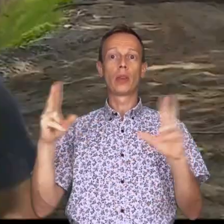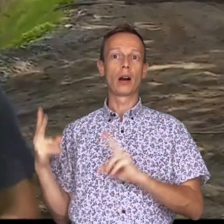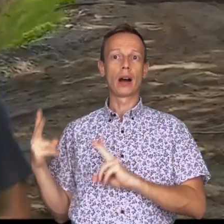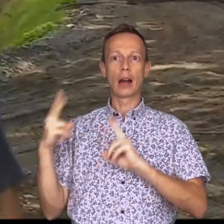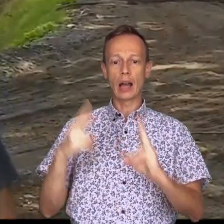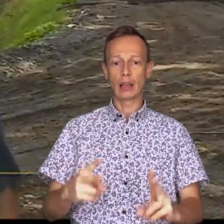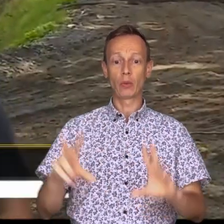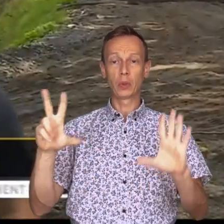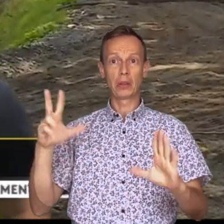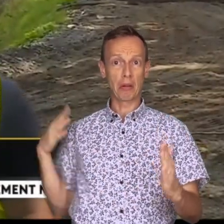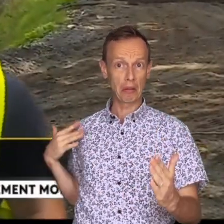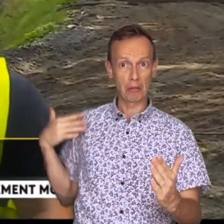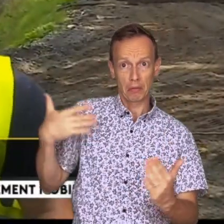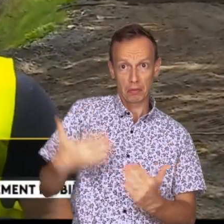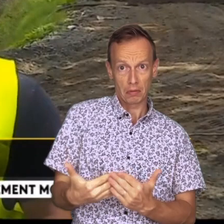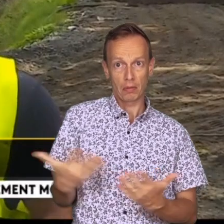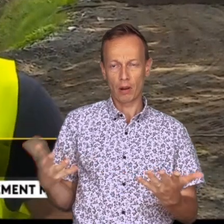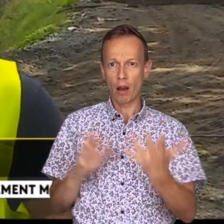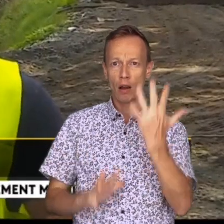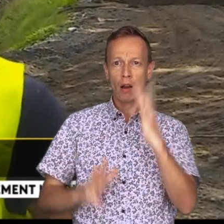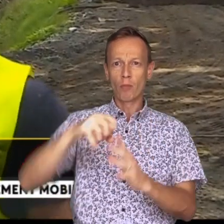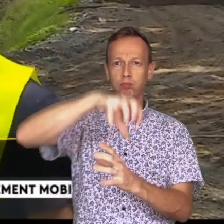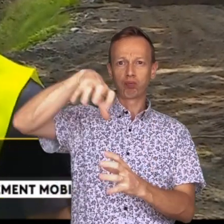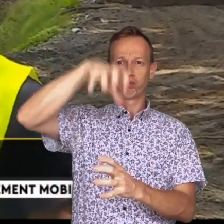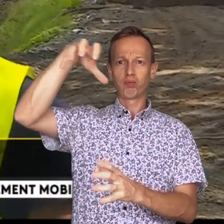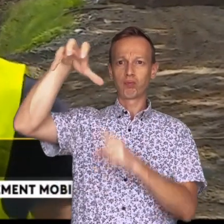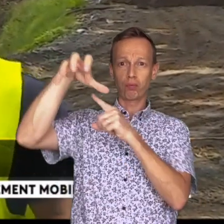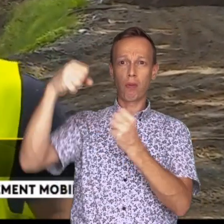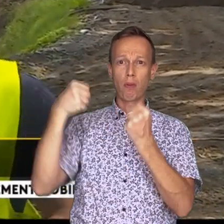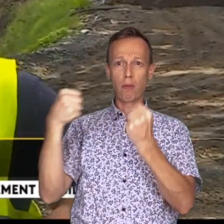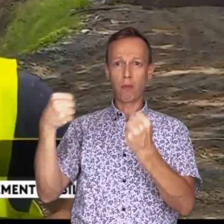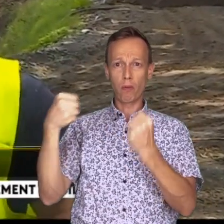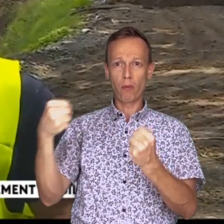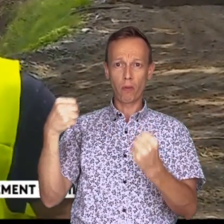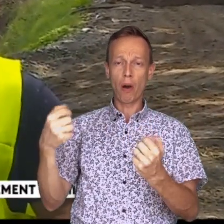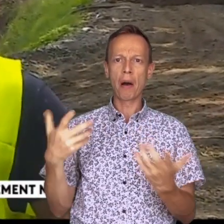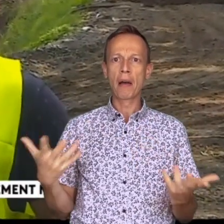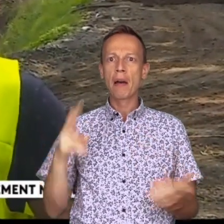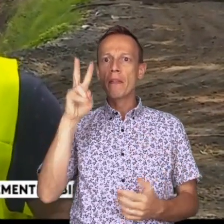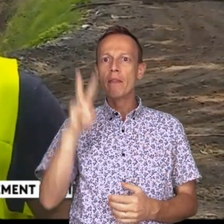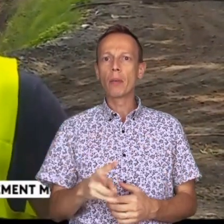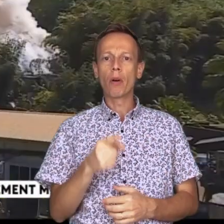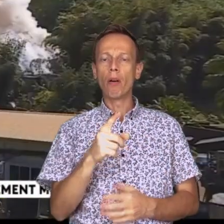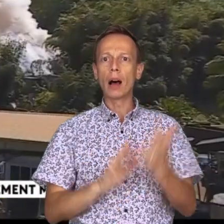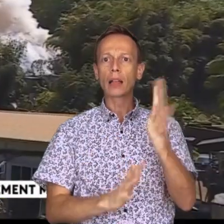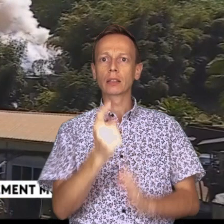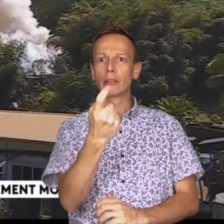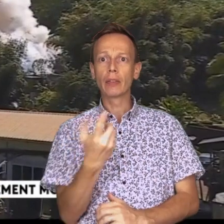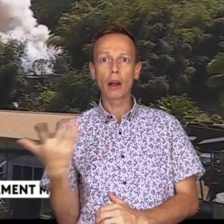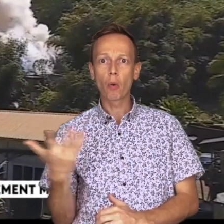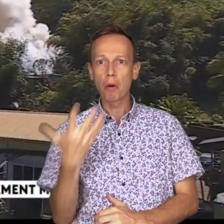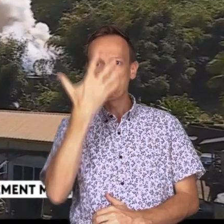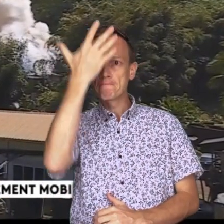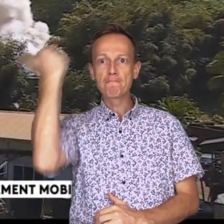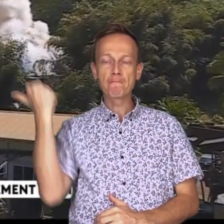Bonjour, nous sommes ici depuis 8 heures ce matin et depuis 8 heures, vous le voyez derrière moi, il y a d'énormes nuages de fumée qui s'élèvent vers le ciel. On ne connaît